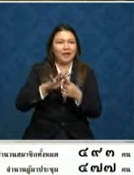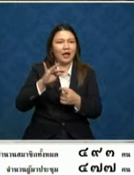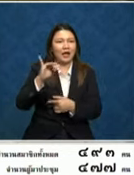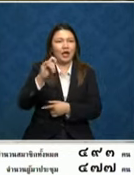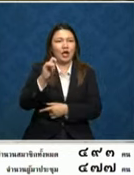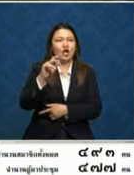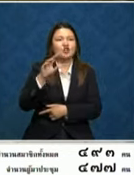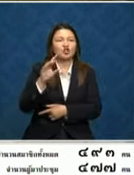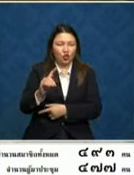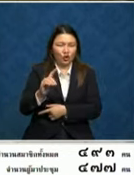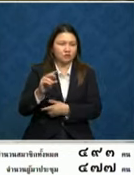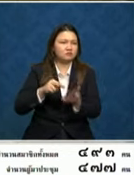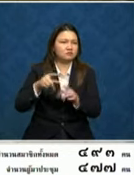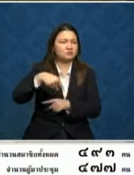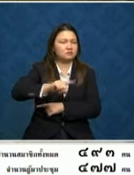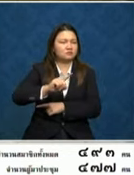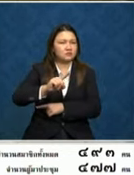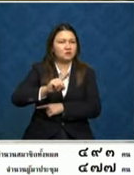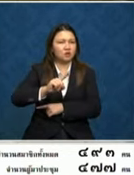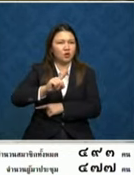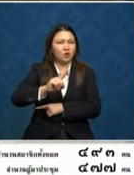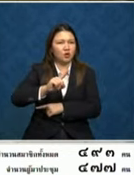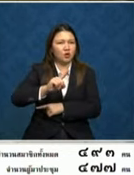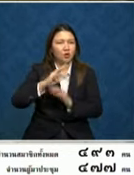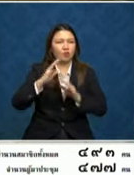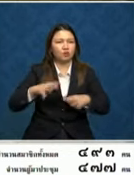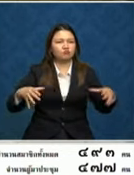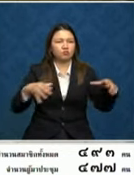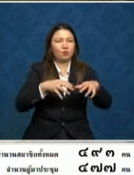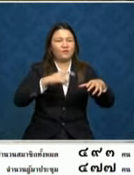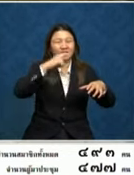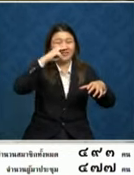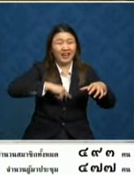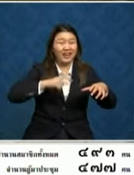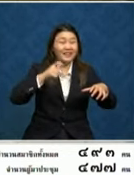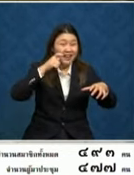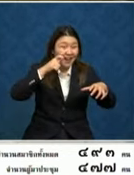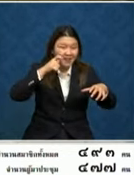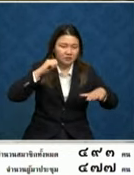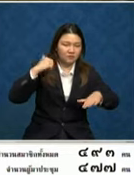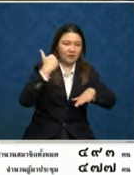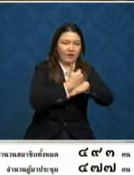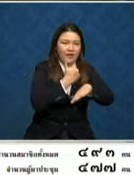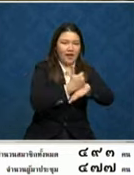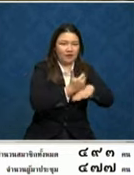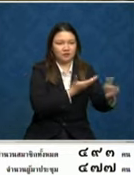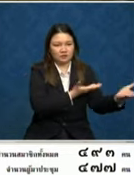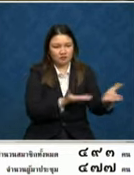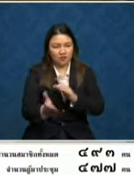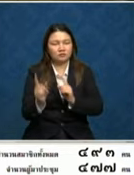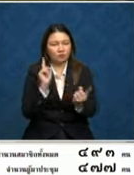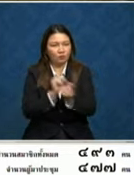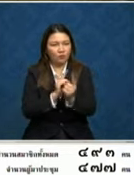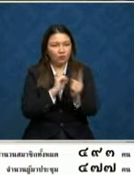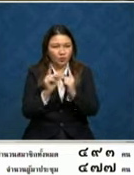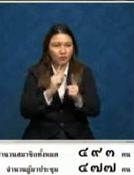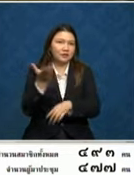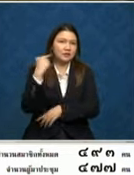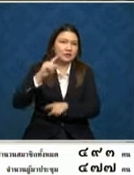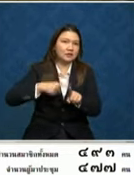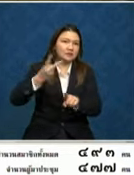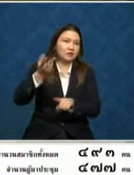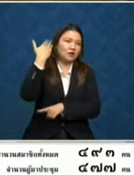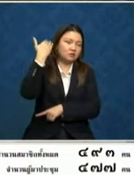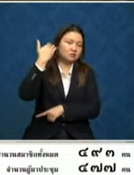ใหญ่คราวที่แล้วเดือนกุมภาพันธ์เขามีการประชุมที่เชียง